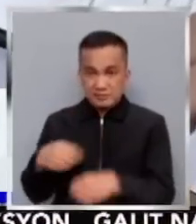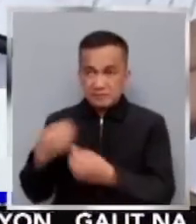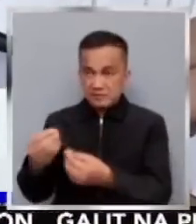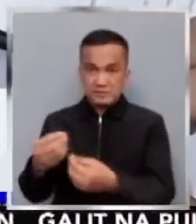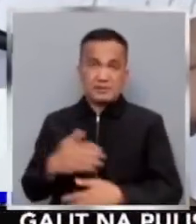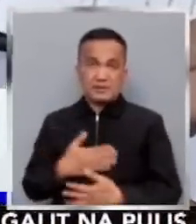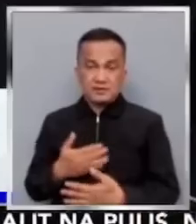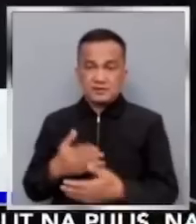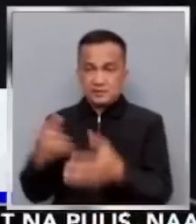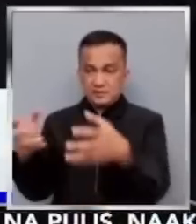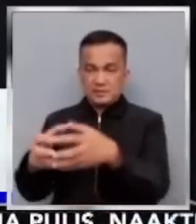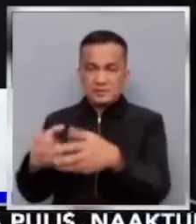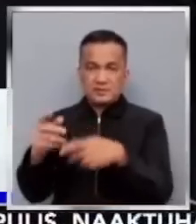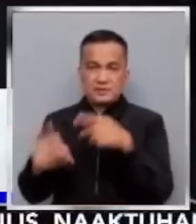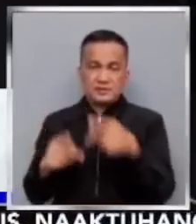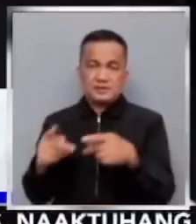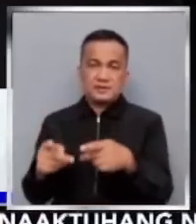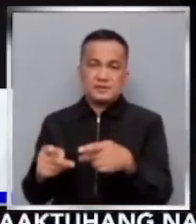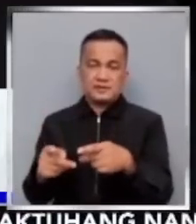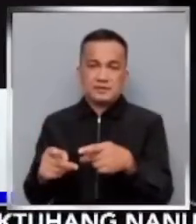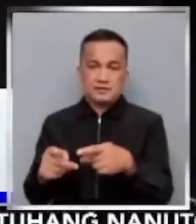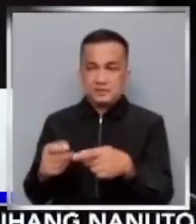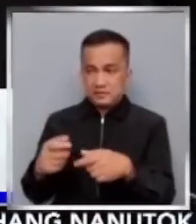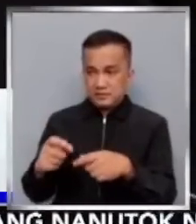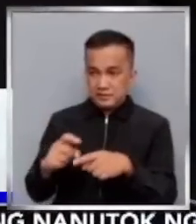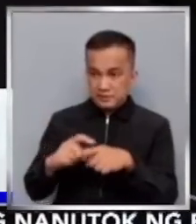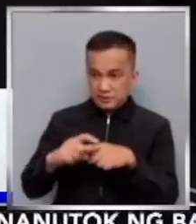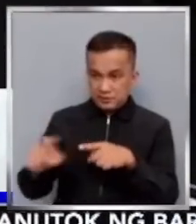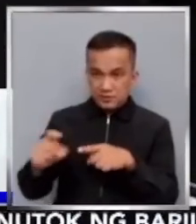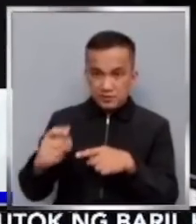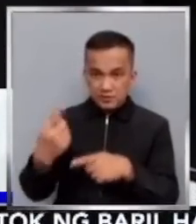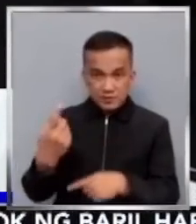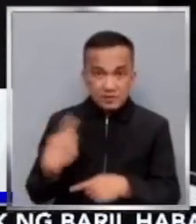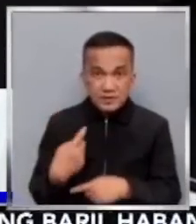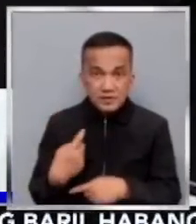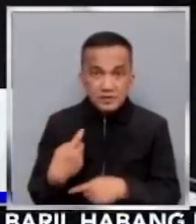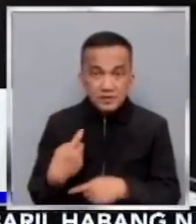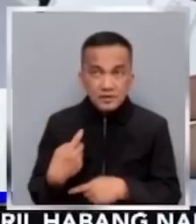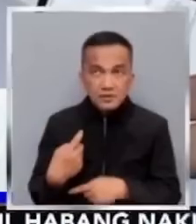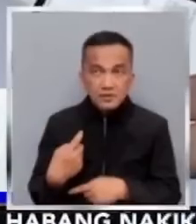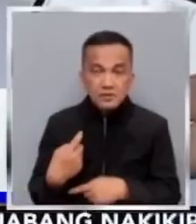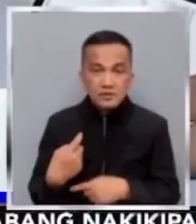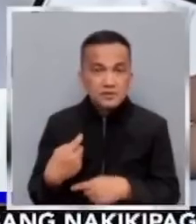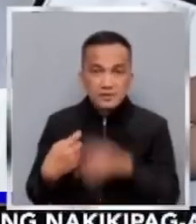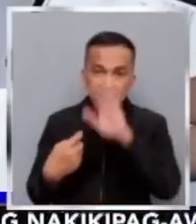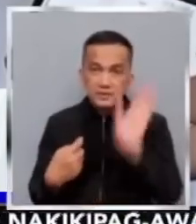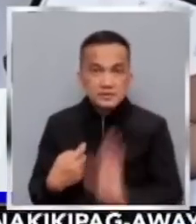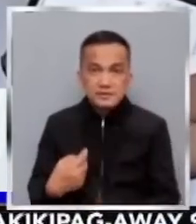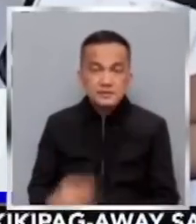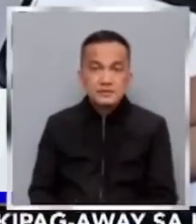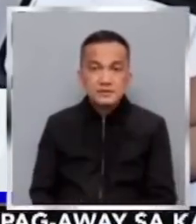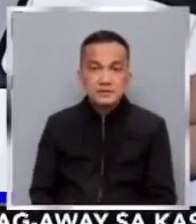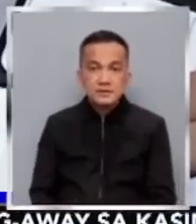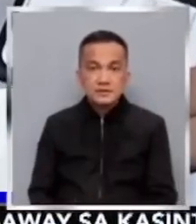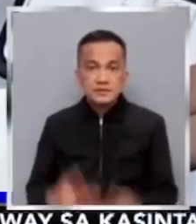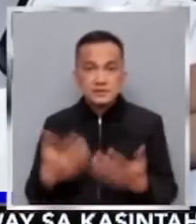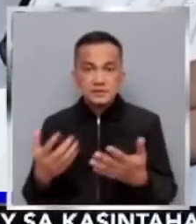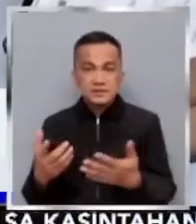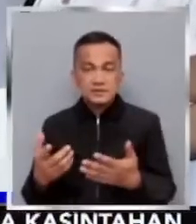of people. Tinext ko ba kayo kung ano itatanong nyo sa akin? Never. This is a kind of